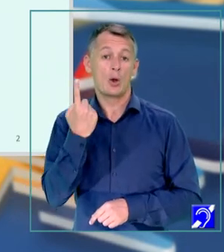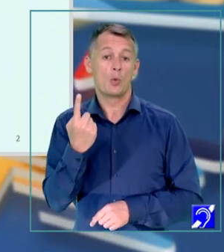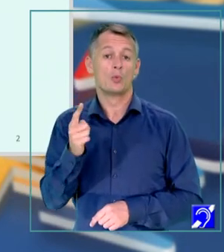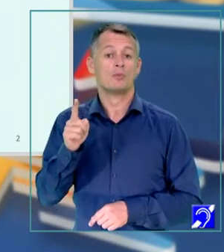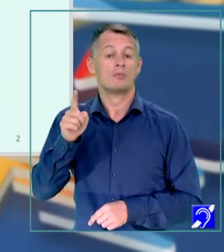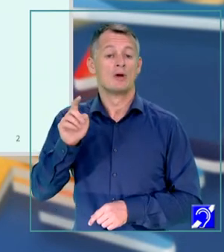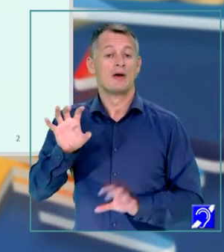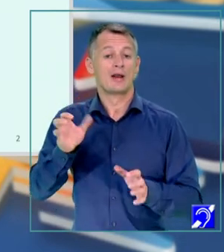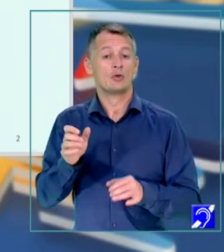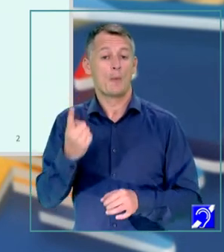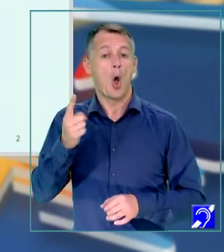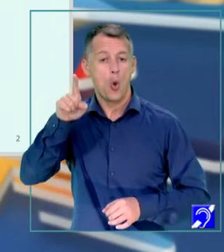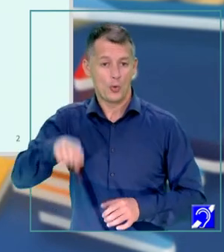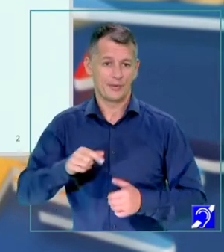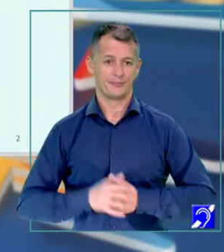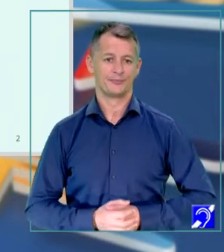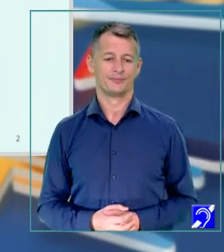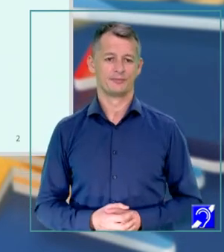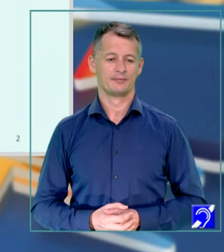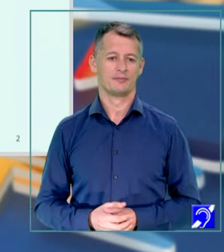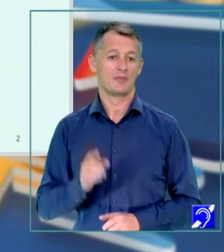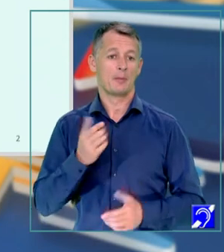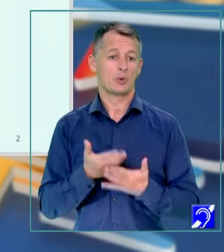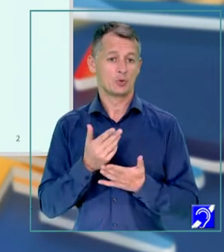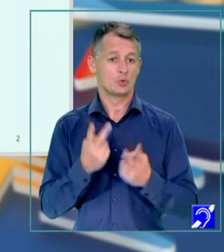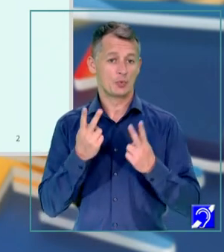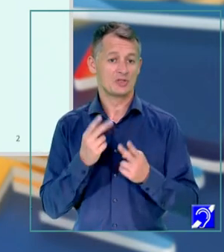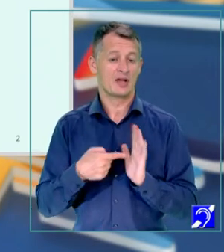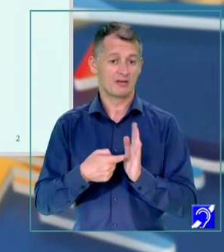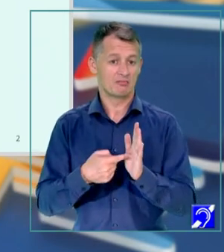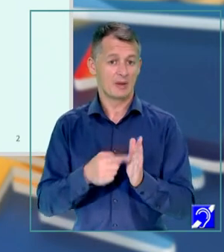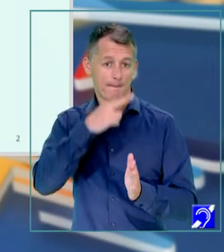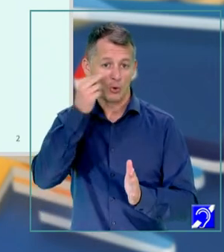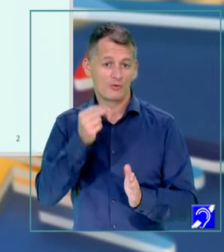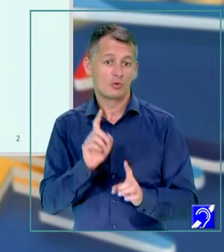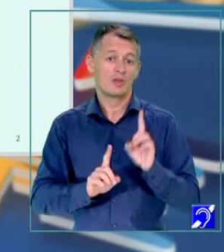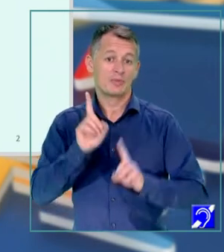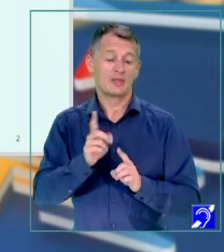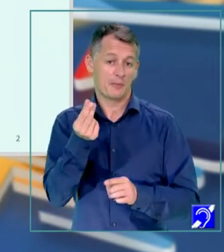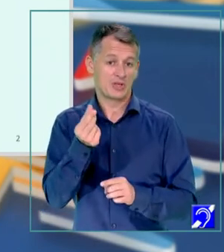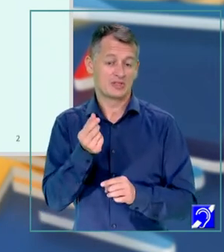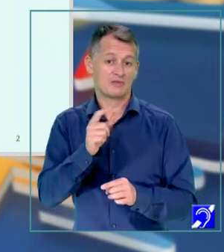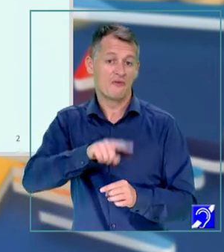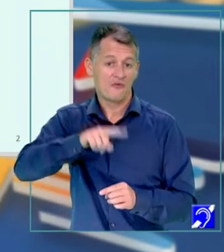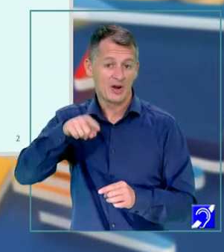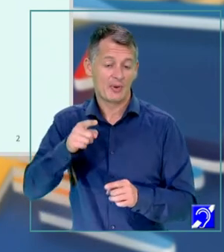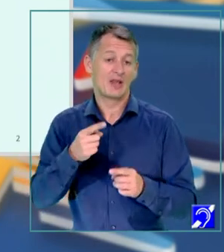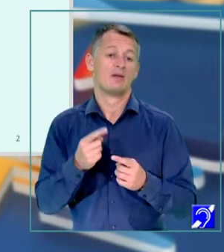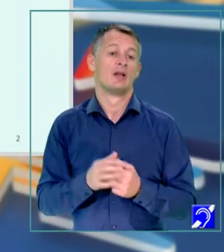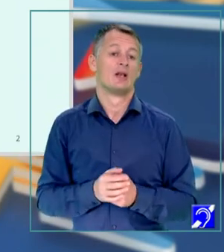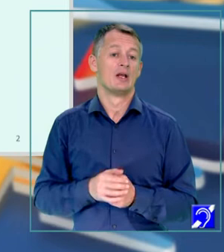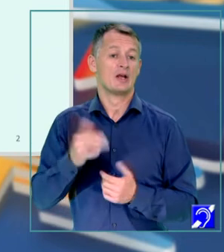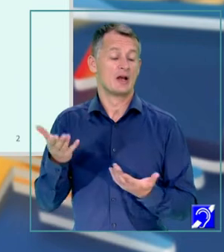al antreprenorului deoarece scopul să se exprime profitul în funcție de preț variabilă independentă